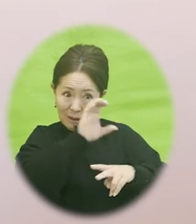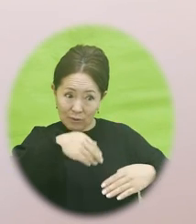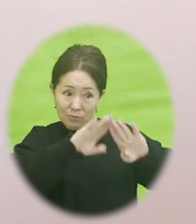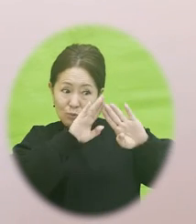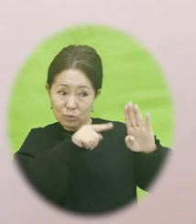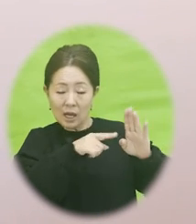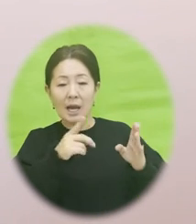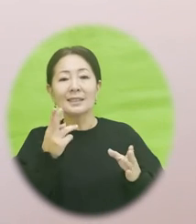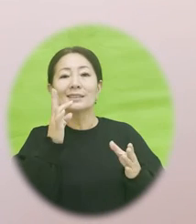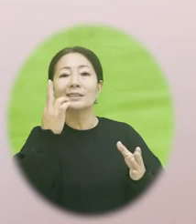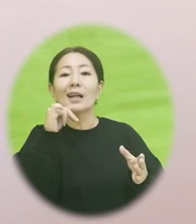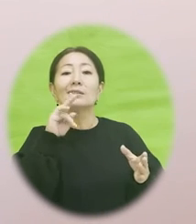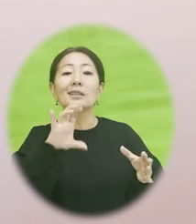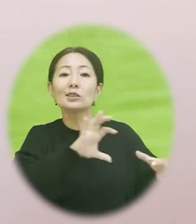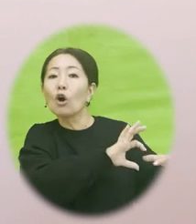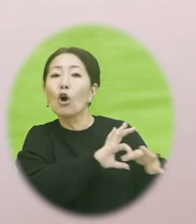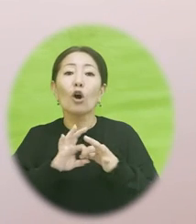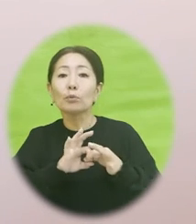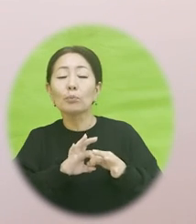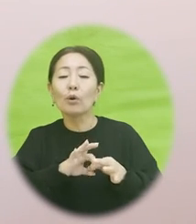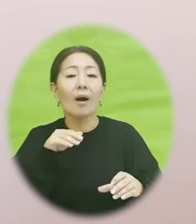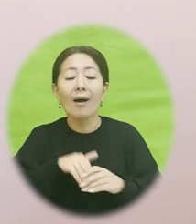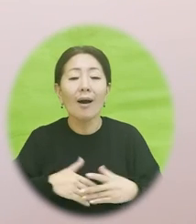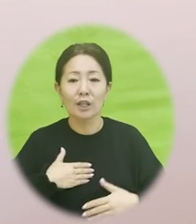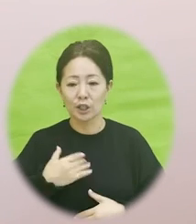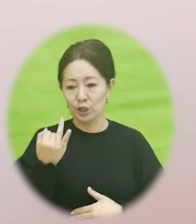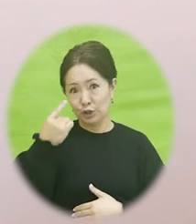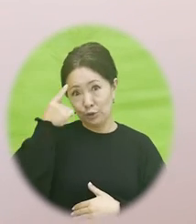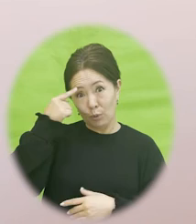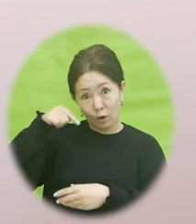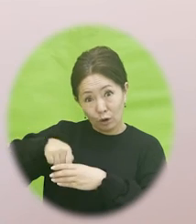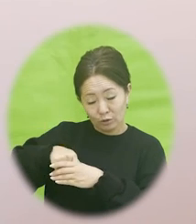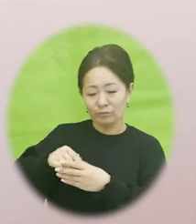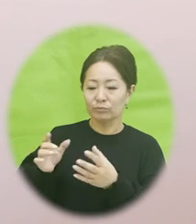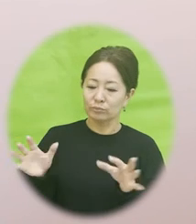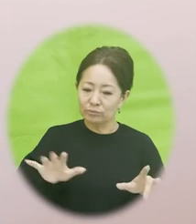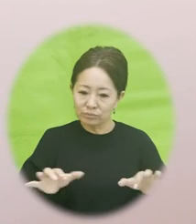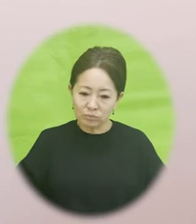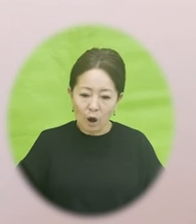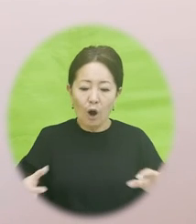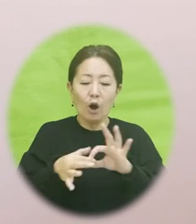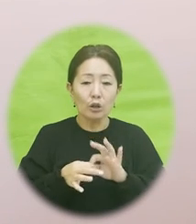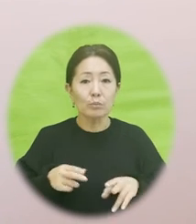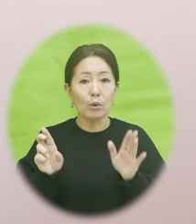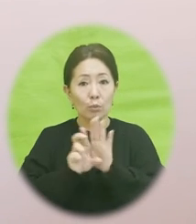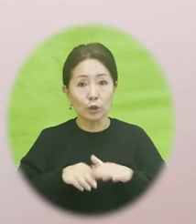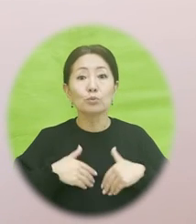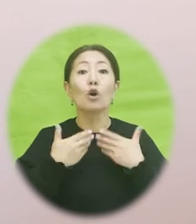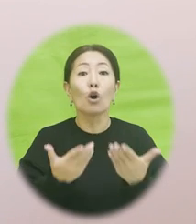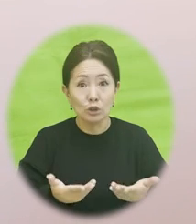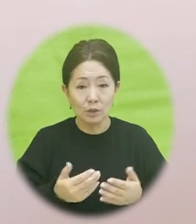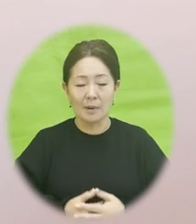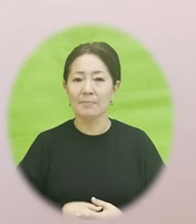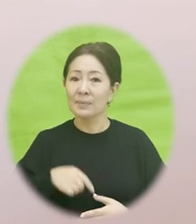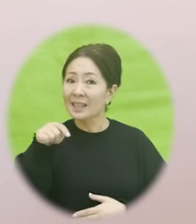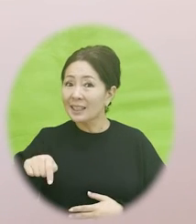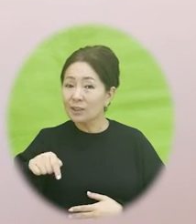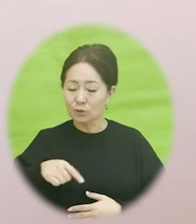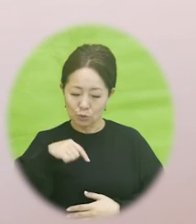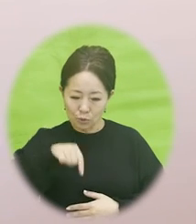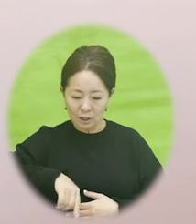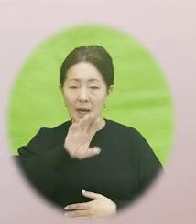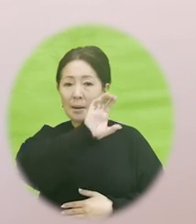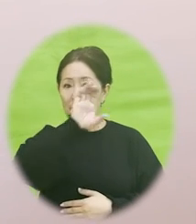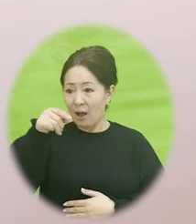үйлчилгээг онлайн хэлбэрээр e-Mongolia гэдэг энэ төрийн платформ дээр авах боломжийг бид нар бүрдүүлсэн байгаа. Тэгэхээр энэ маань мэдээж энэ салбар буюу